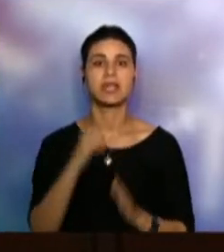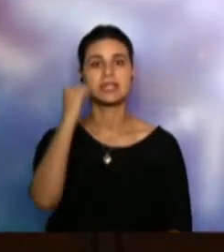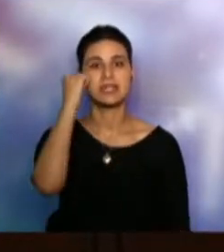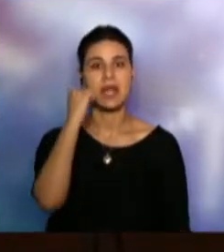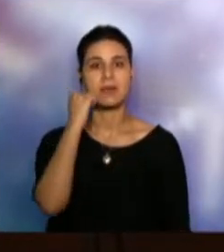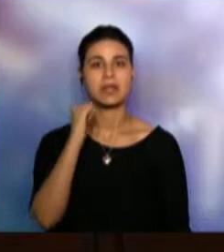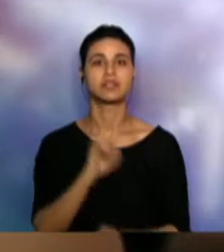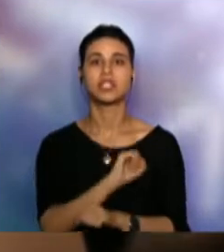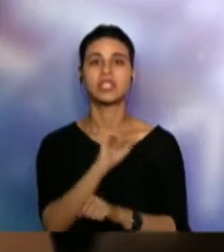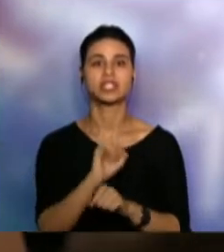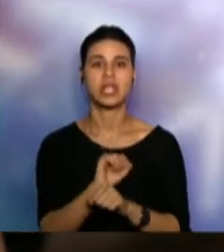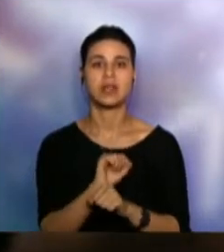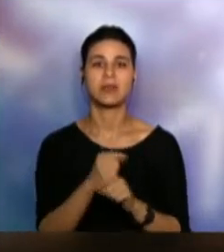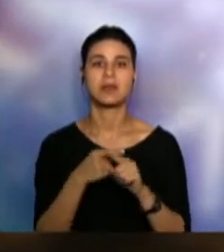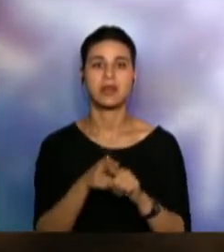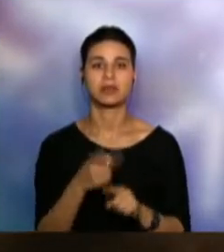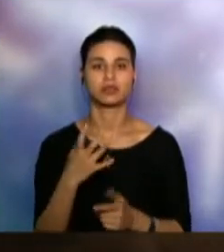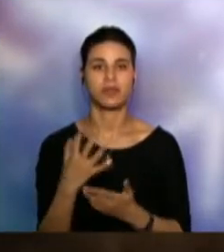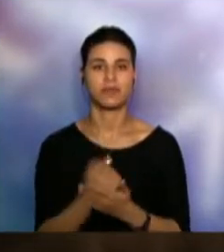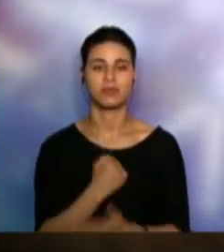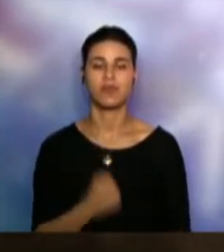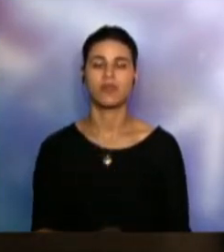პროცესის შესაჩერებელი მექანიზმები ვიპოვნოთ.